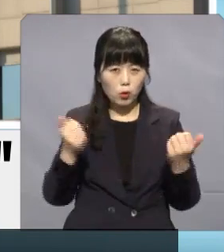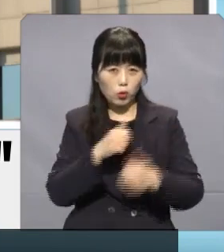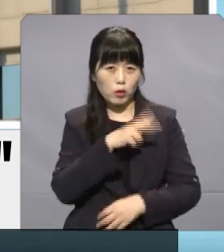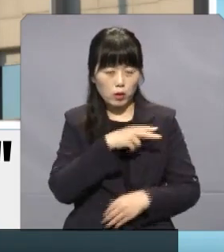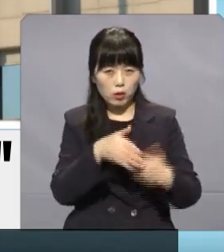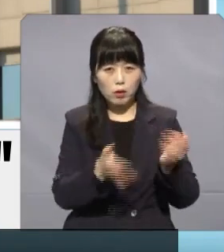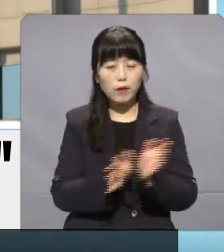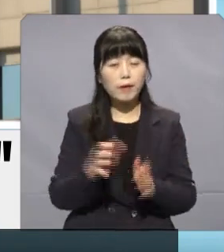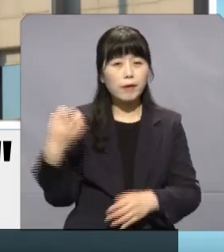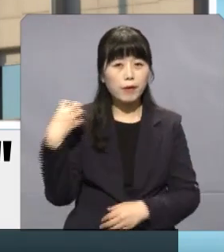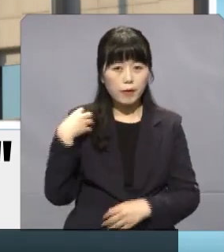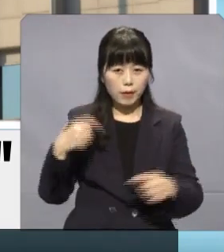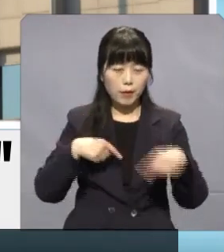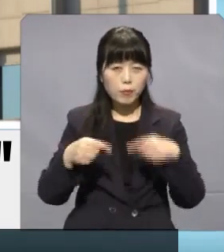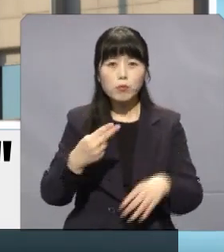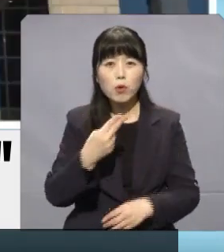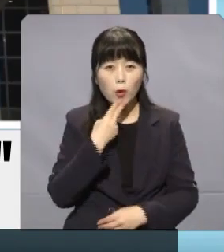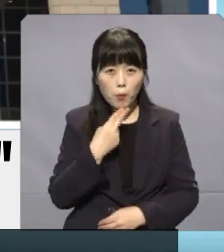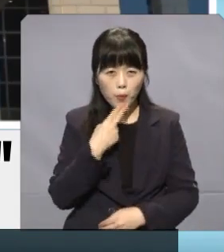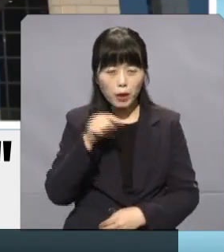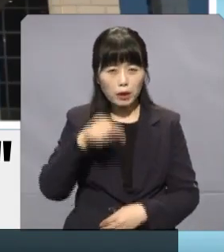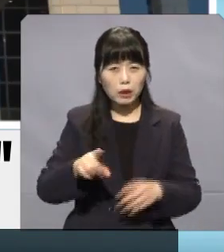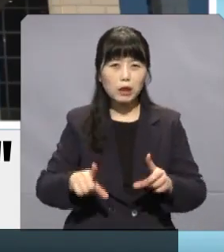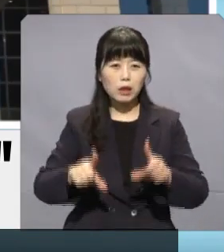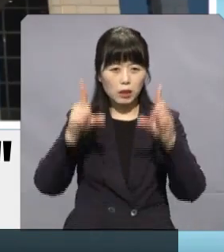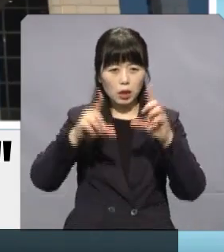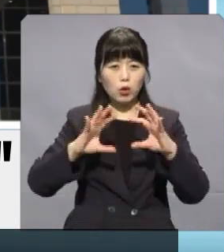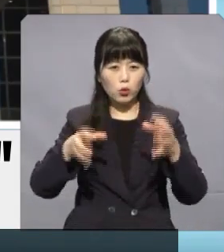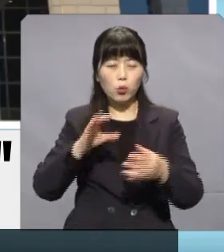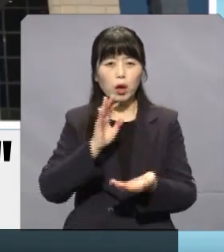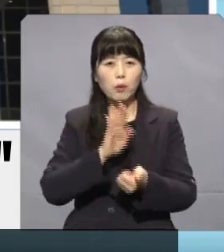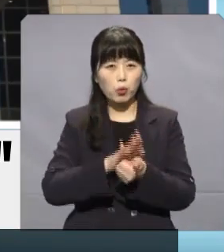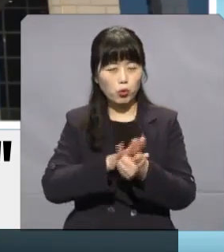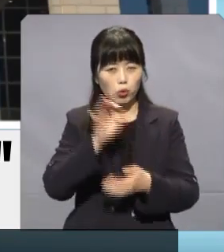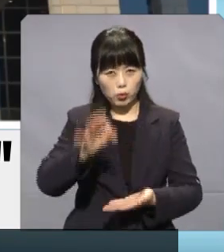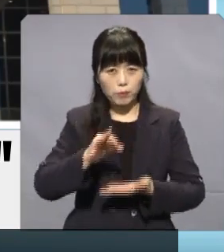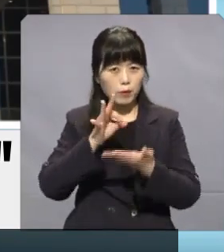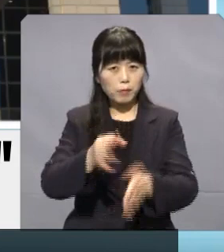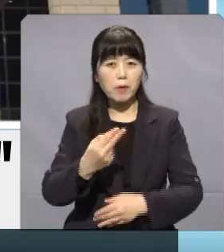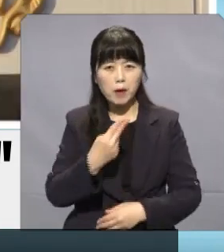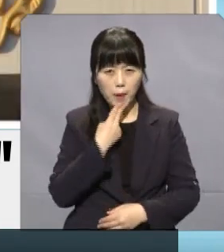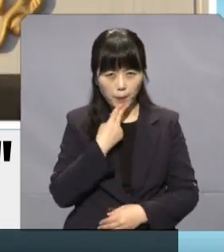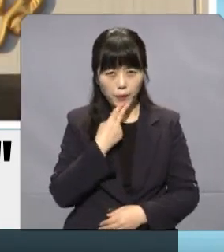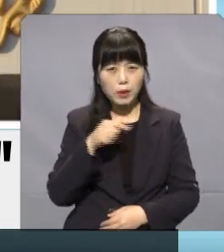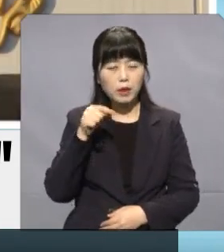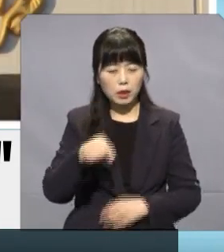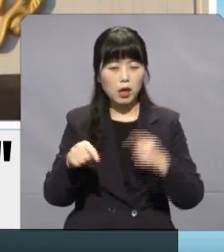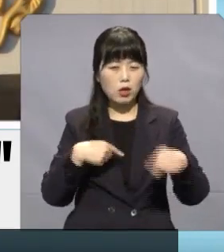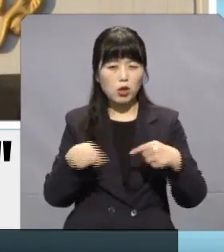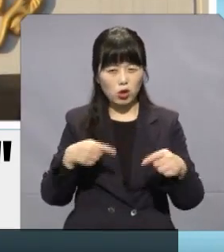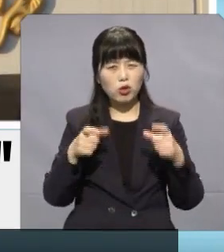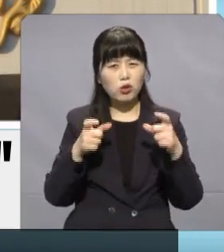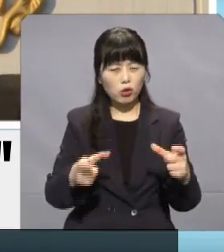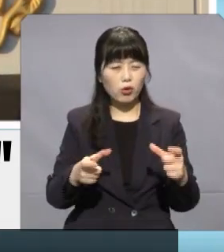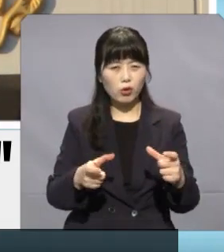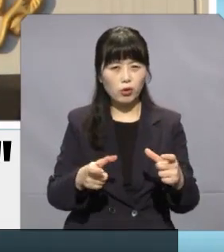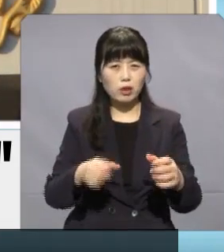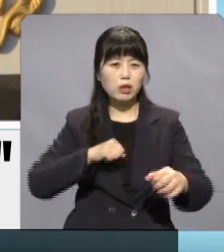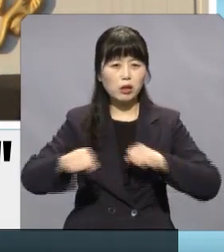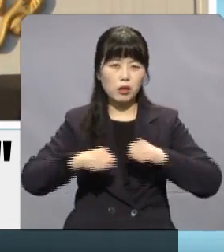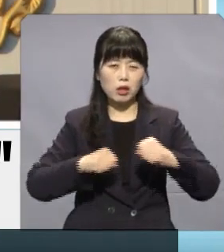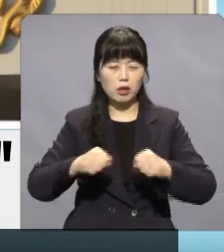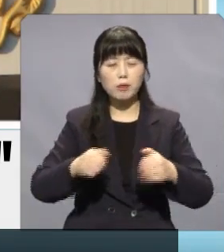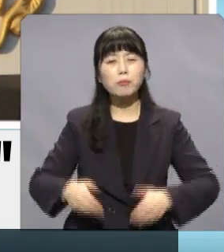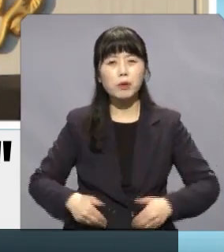정당으로서 책무를 다하지 않는다 그러면 그 해에는 국가보조금을 지급하지 않는 이런 것도 정치권을 좀 했으면 좋겠습니다 이런